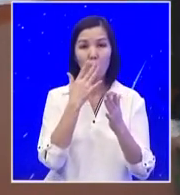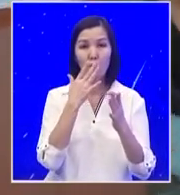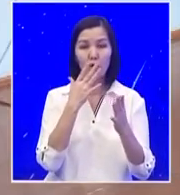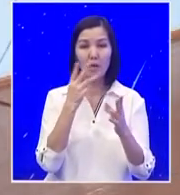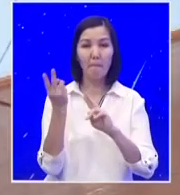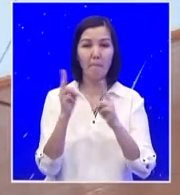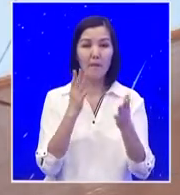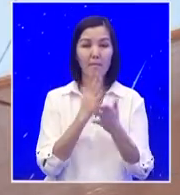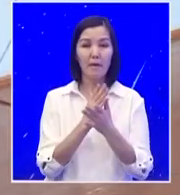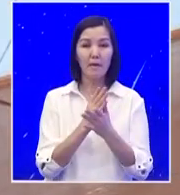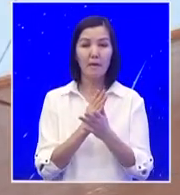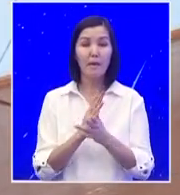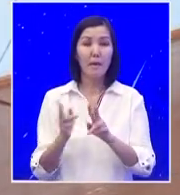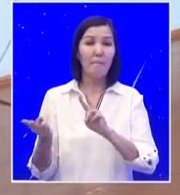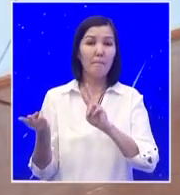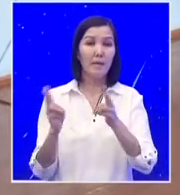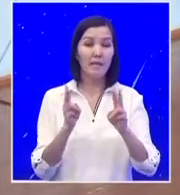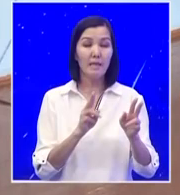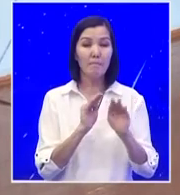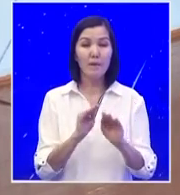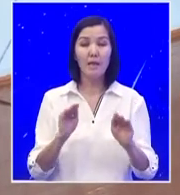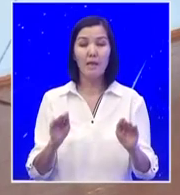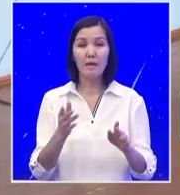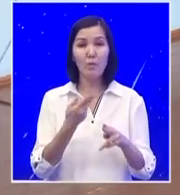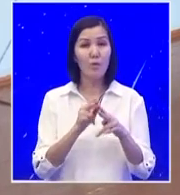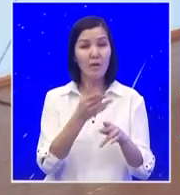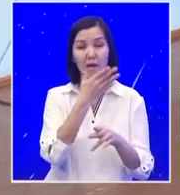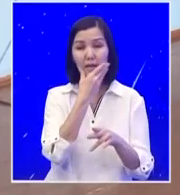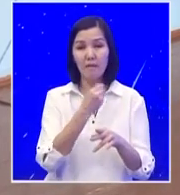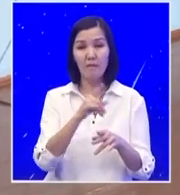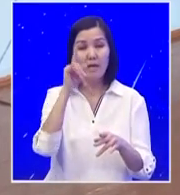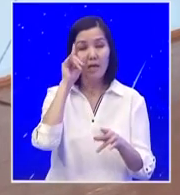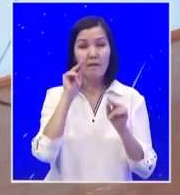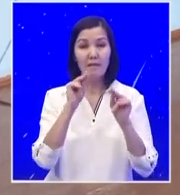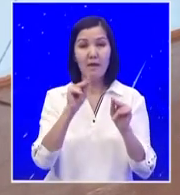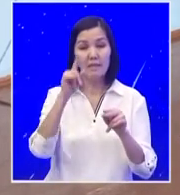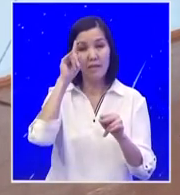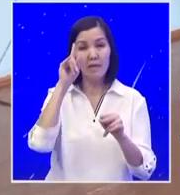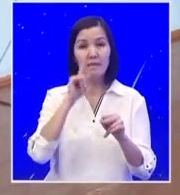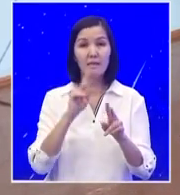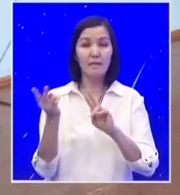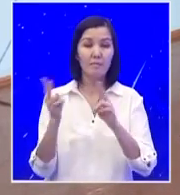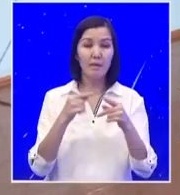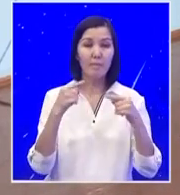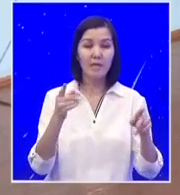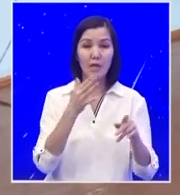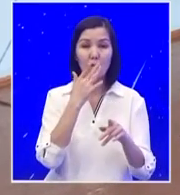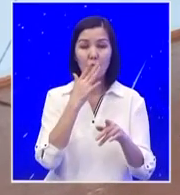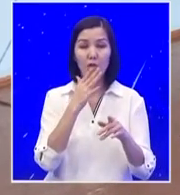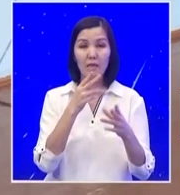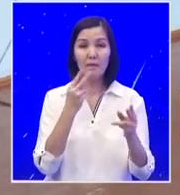бар. Мың бір алып билегеніне балалардың не жетсін? Нағыз қазақтың билерін, мінекей басқа ұлттардың билерін